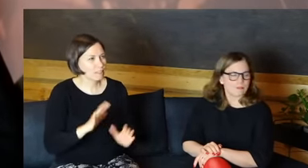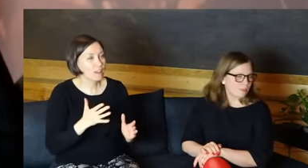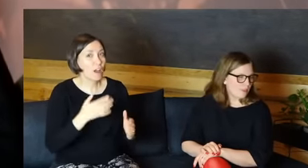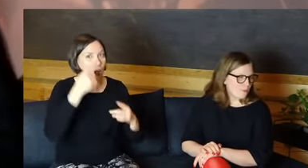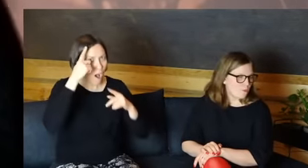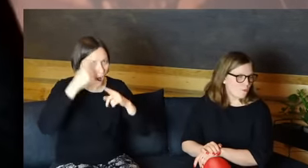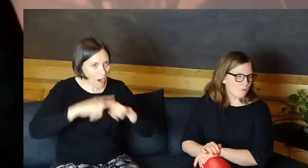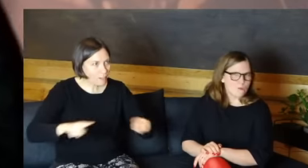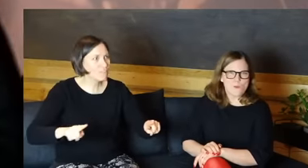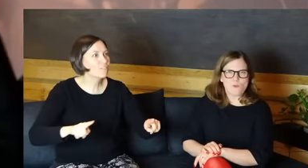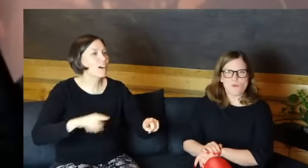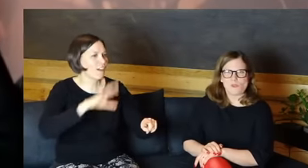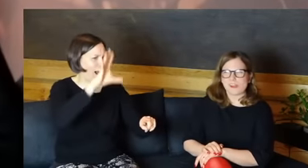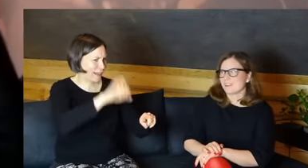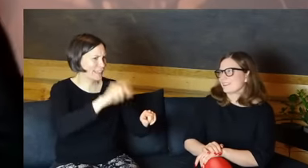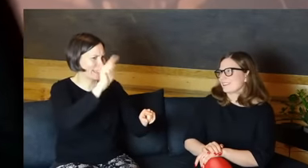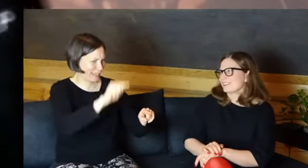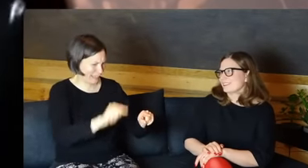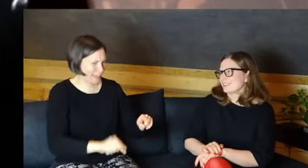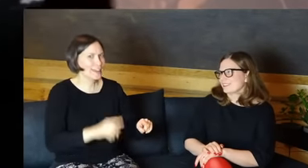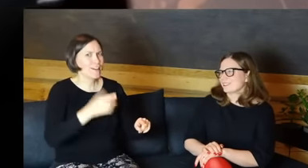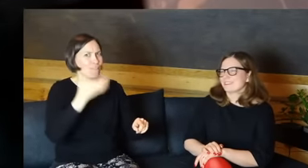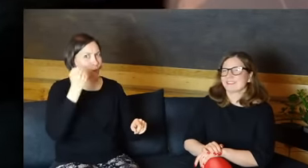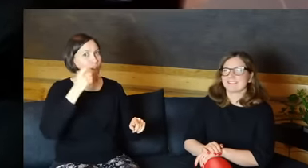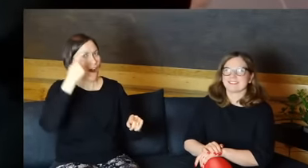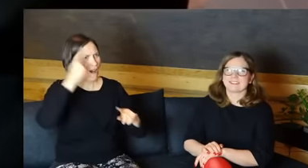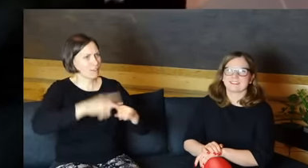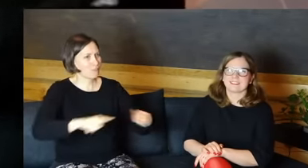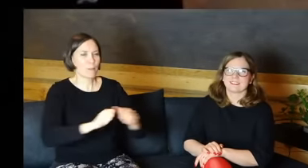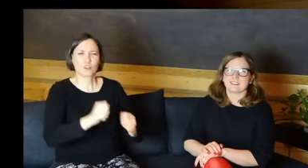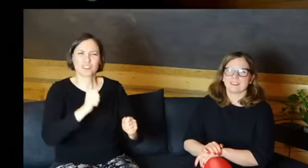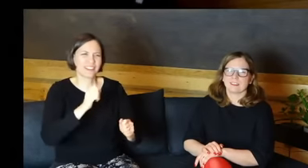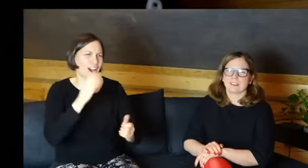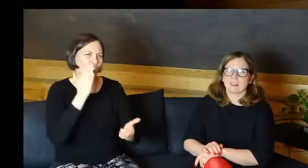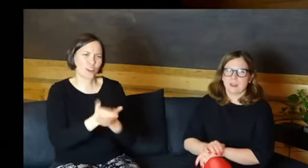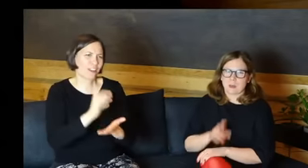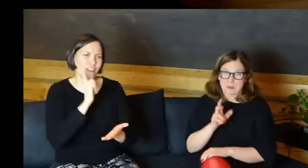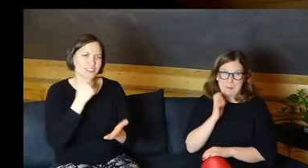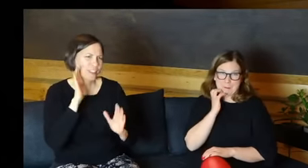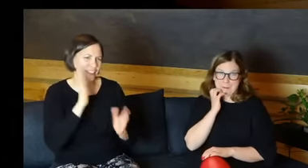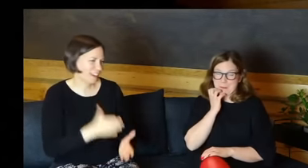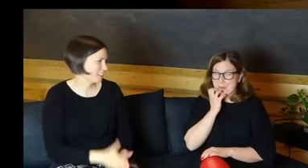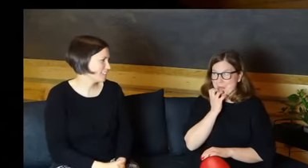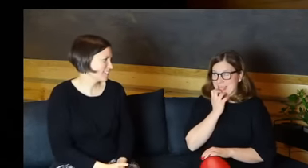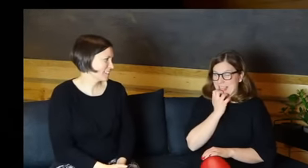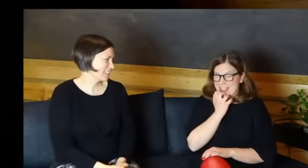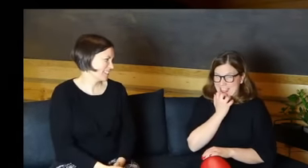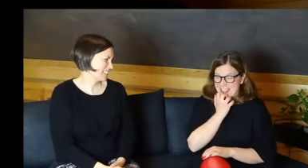Arvatahan olisi niin voinut kaikki, joo, mutta oikea vasta en tiedä. Ja sitten se pihimies.